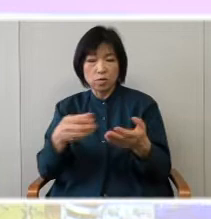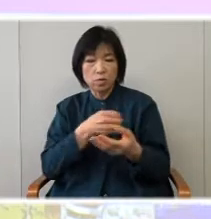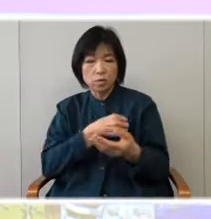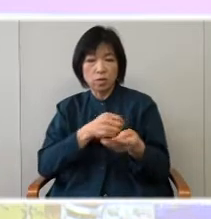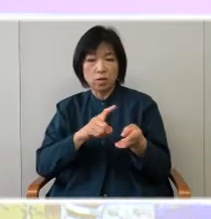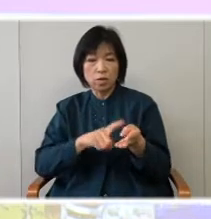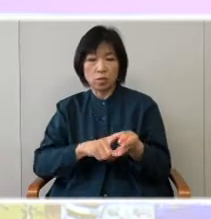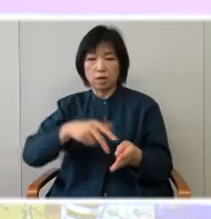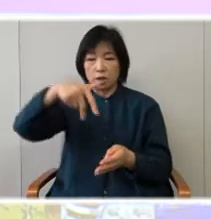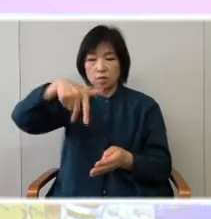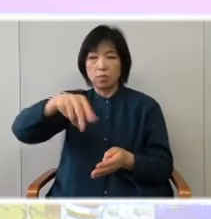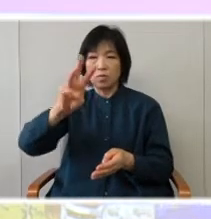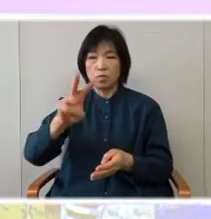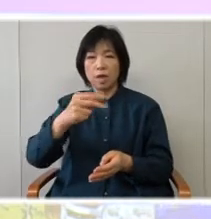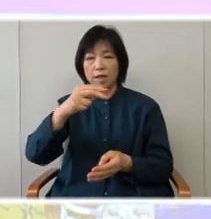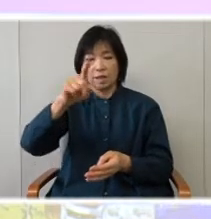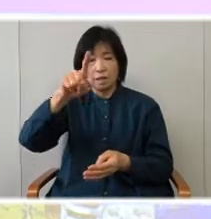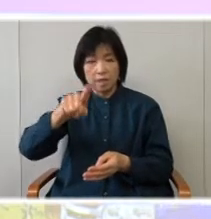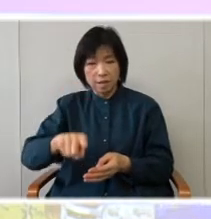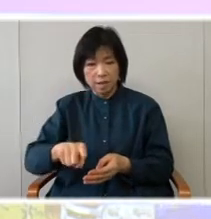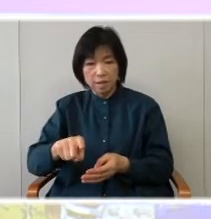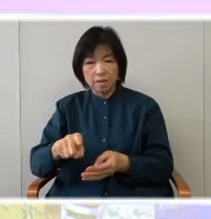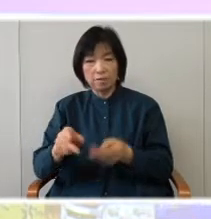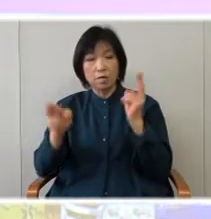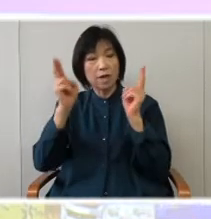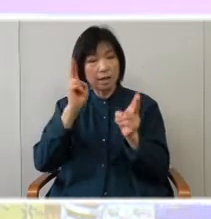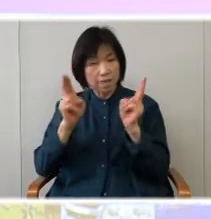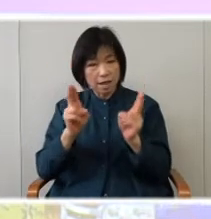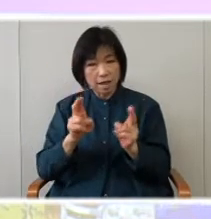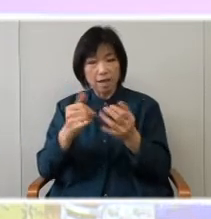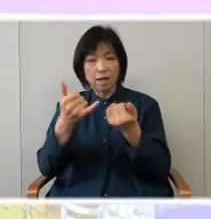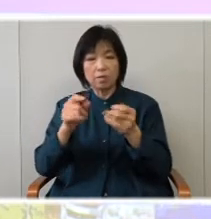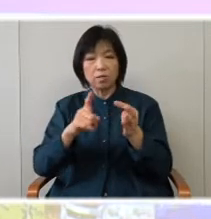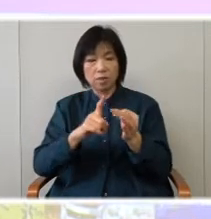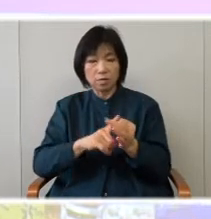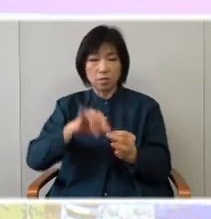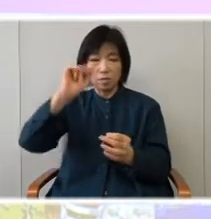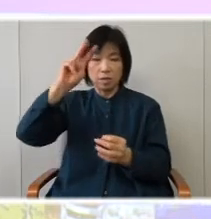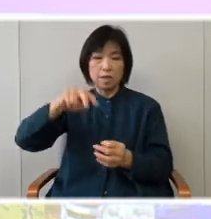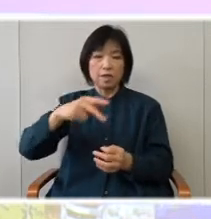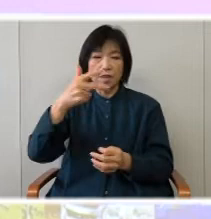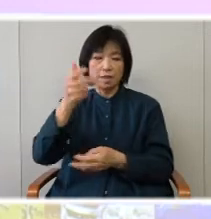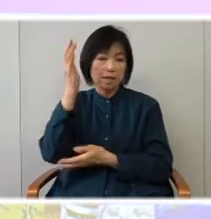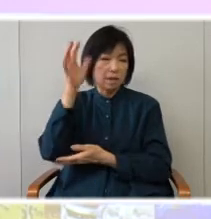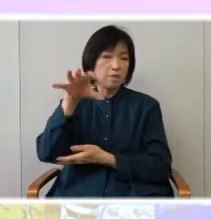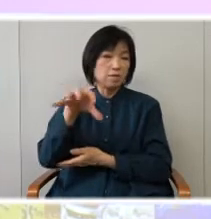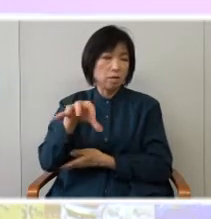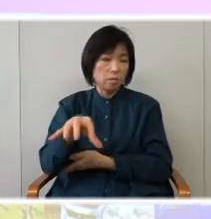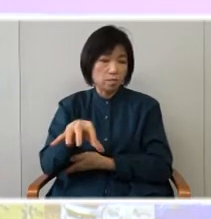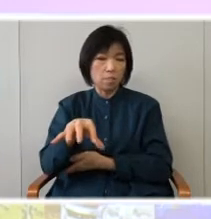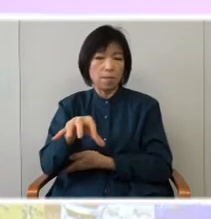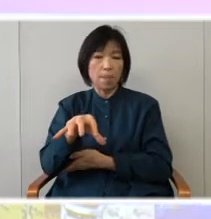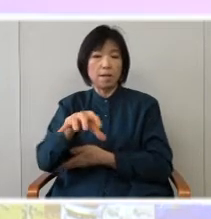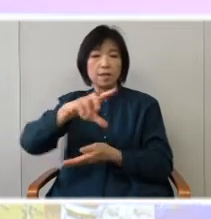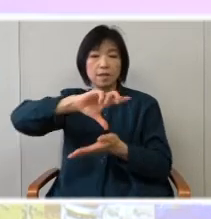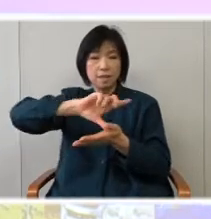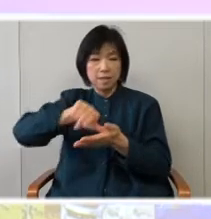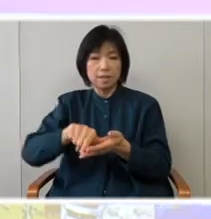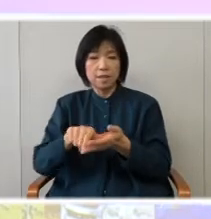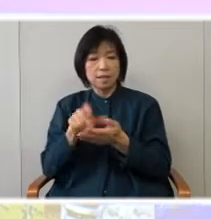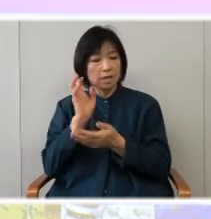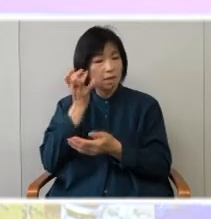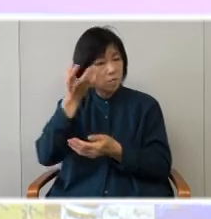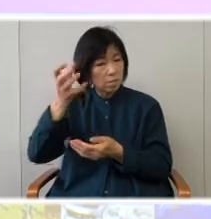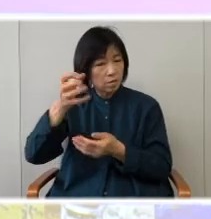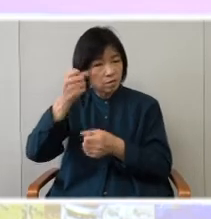スワニーさんの社員の方で、伊那市役所の企画制作課、地域創造課、こ